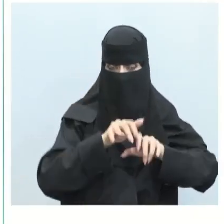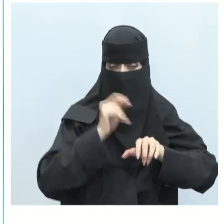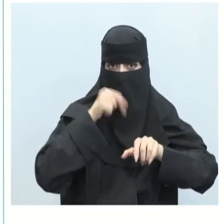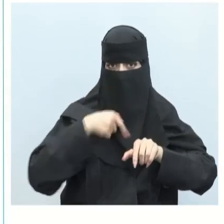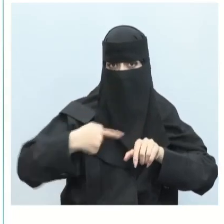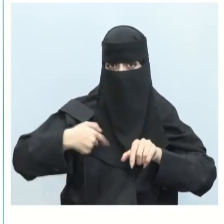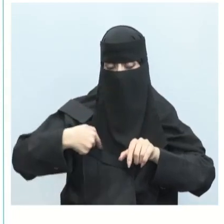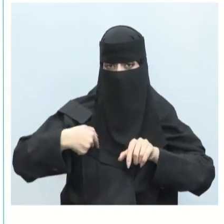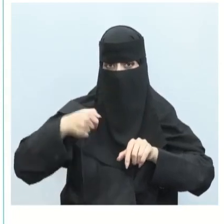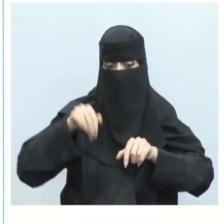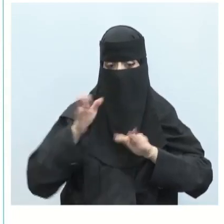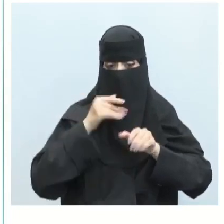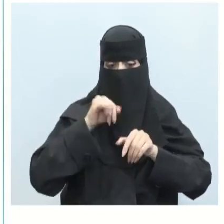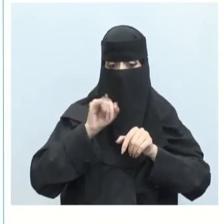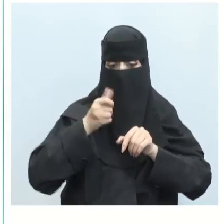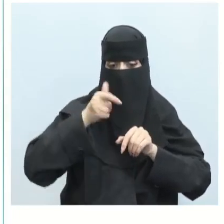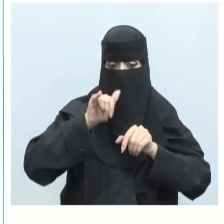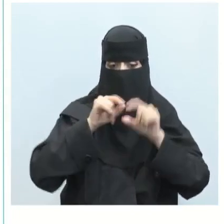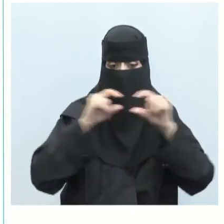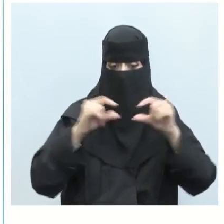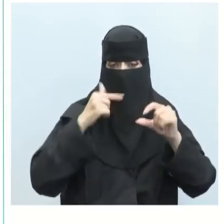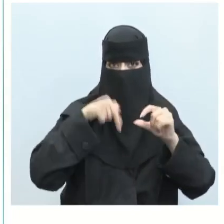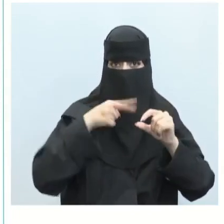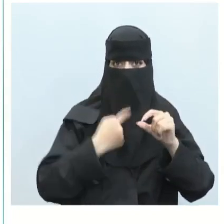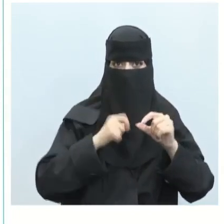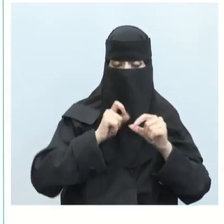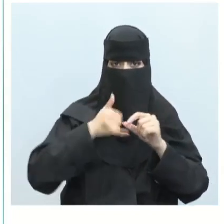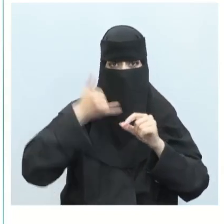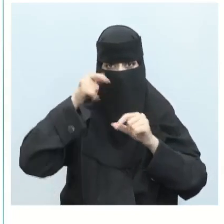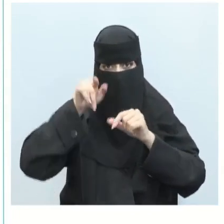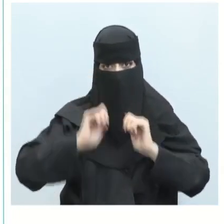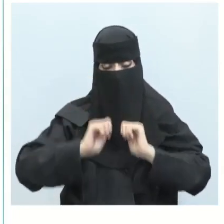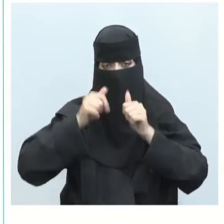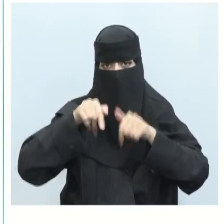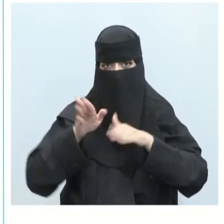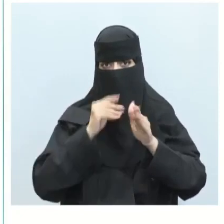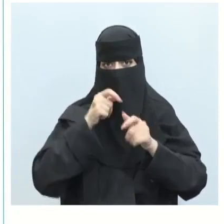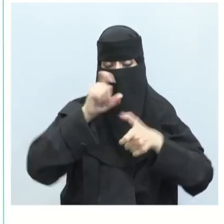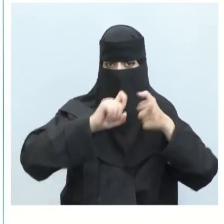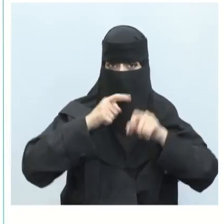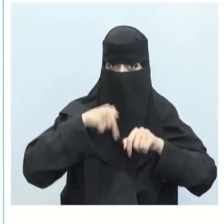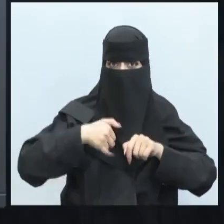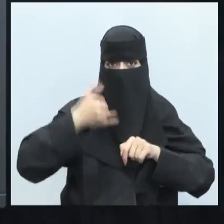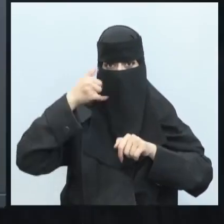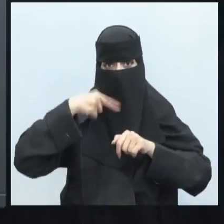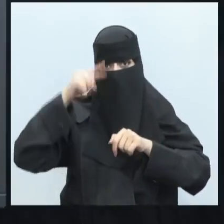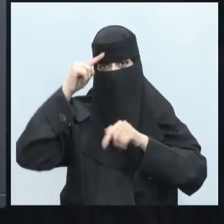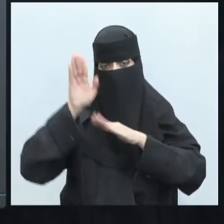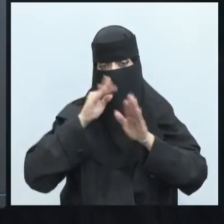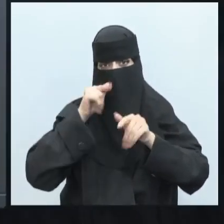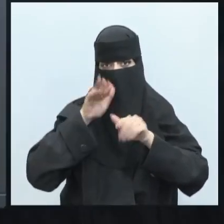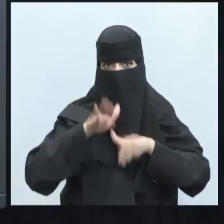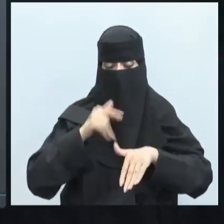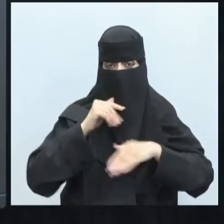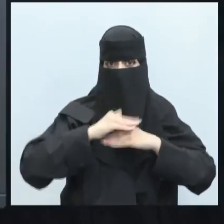باسم ماي في بي ان سيرفر وتريد الاتصال بها سنقوم الان بتكوين اتصال افتراضي